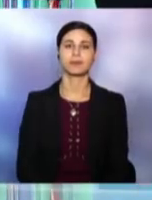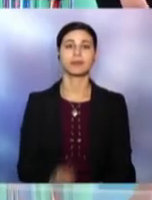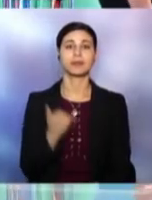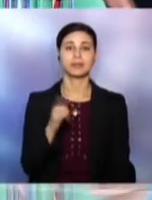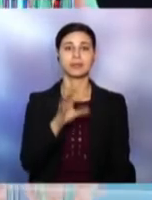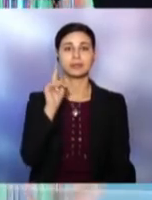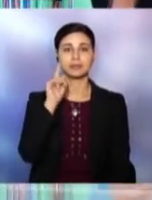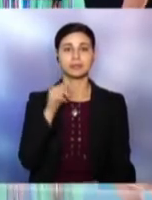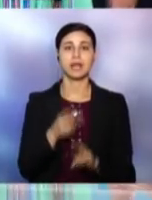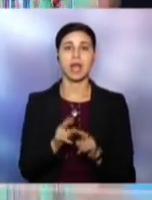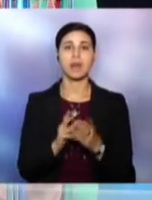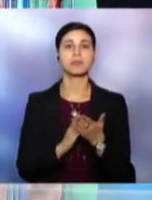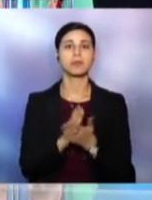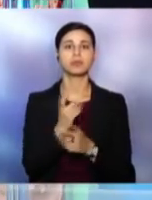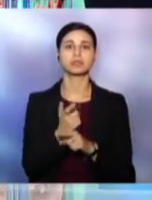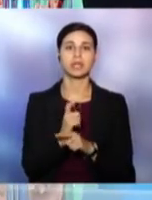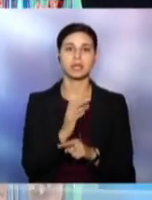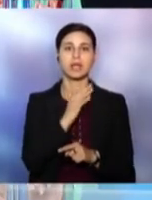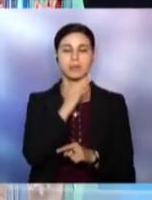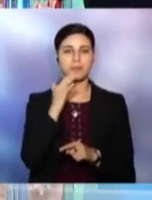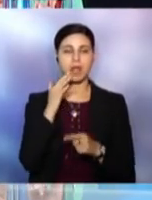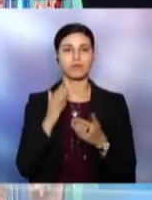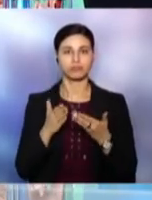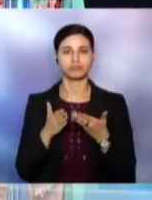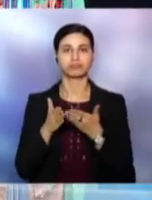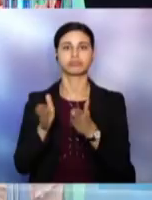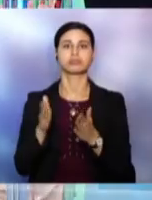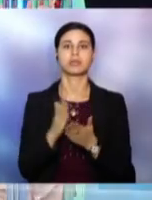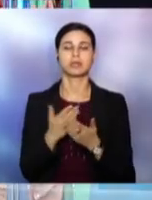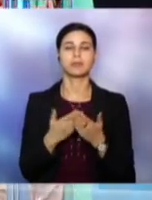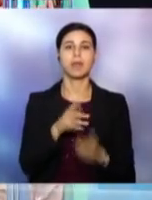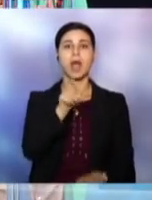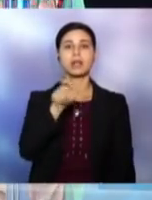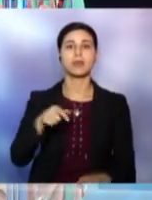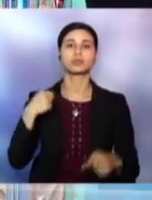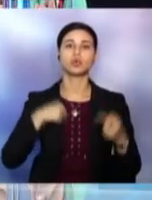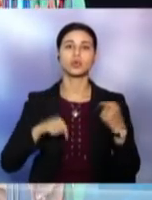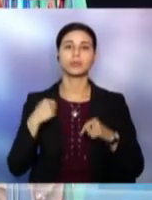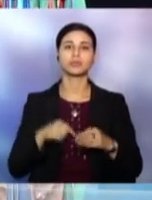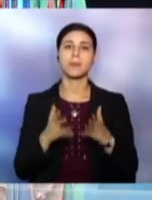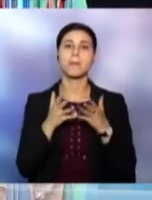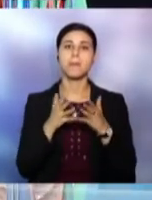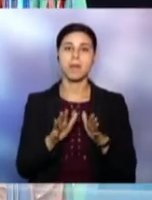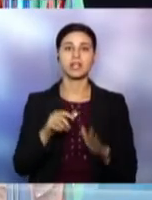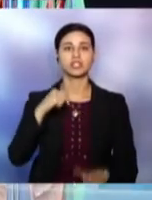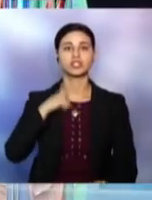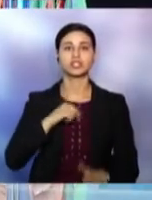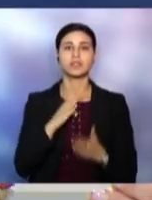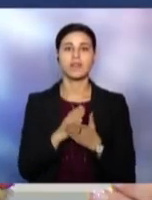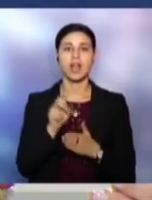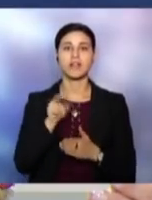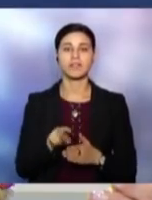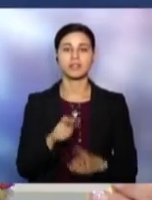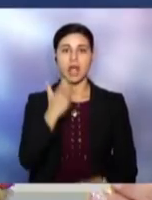რომ ამ მიმართულებით ძალიან დიდი გარღვევაა, ანუ ადამიანის ორგანიზმში მეტი ბაქტერიების გენომია, ვიდრე